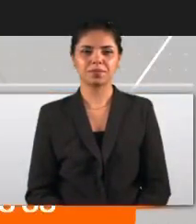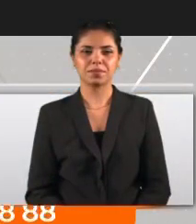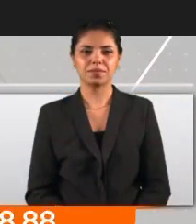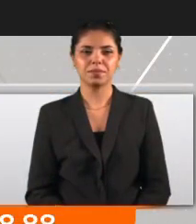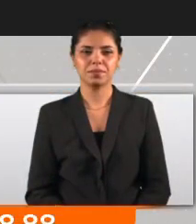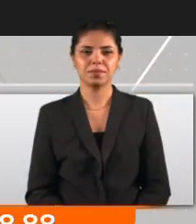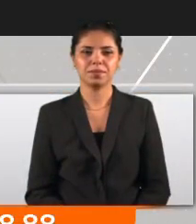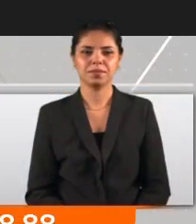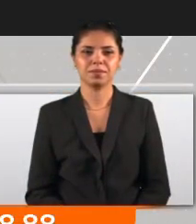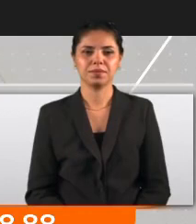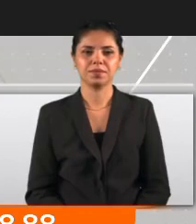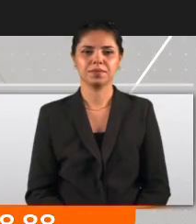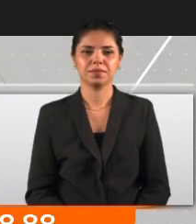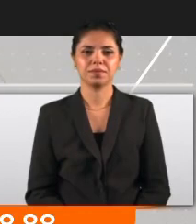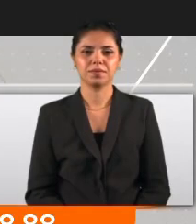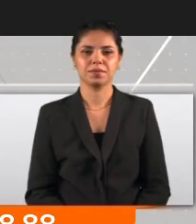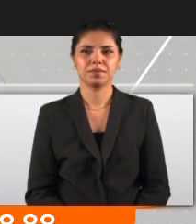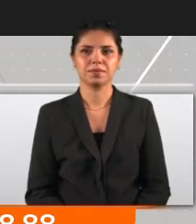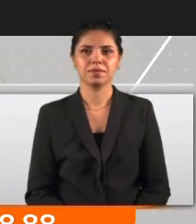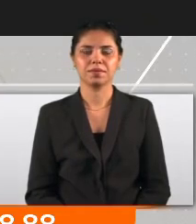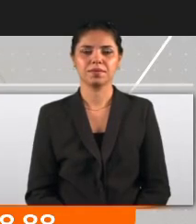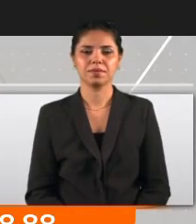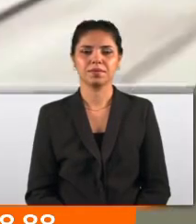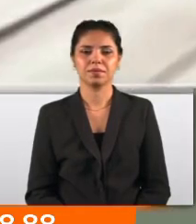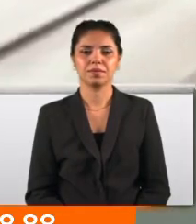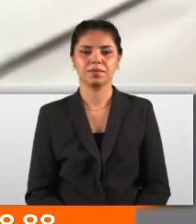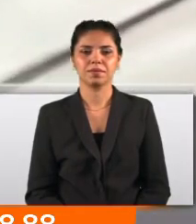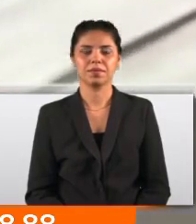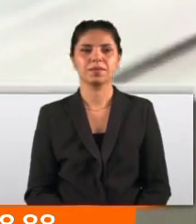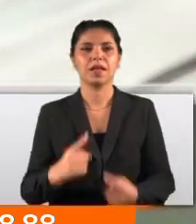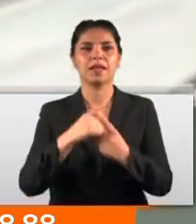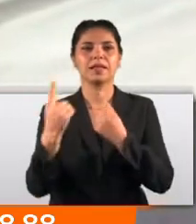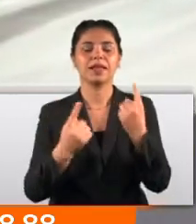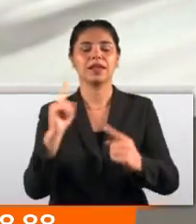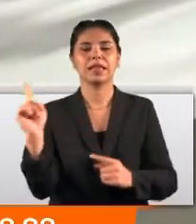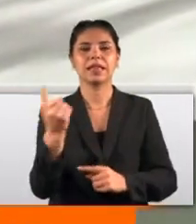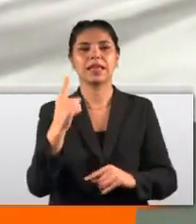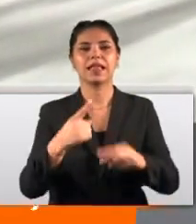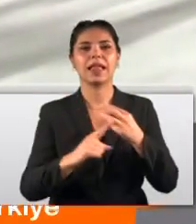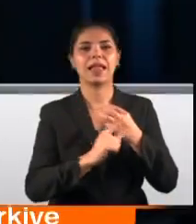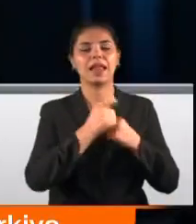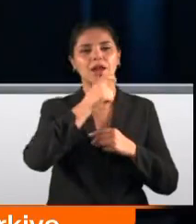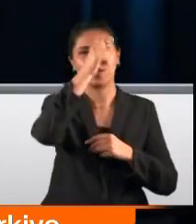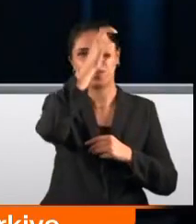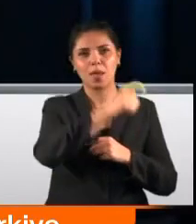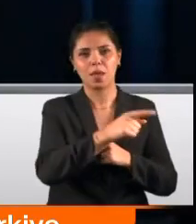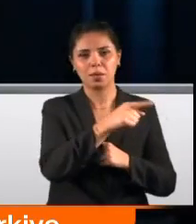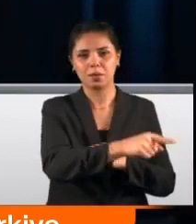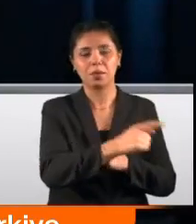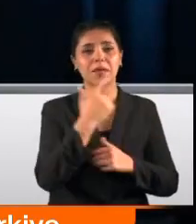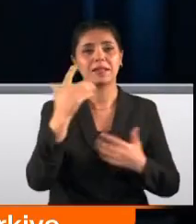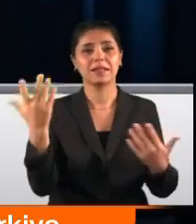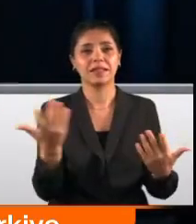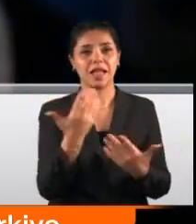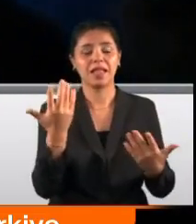İnsanın beynine yerleştirilecek bir çipten söz ediyoruz. Teknoloji lideri Elon Musk'ın şirketi Neuralink yıllardır